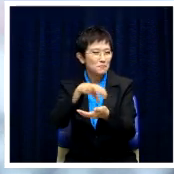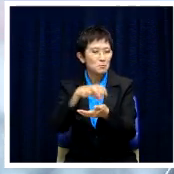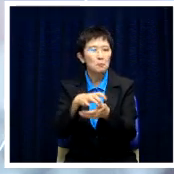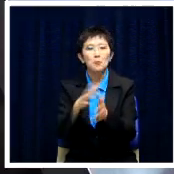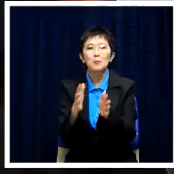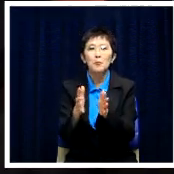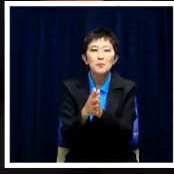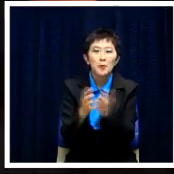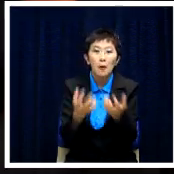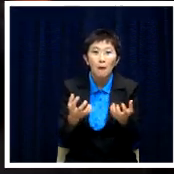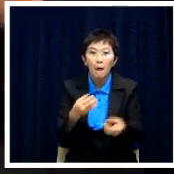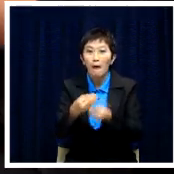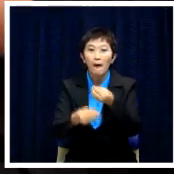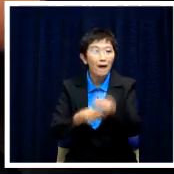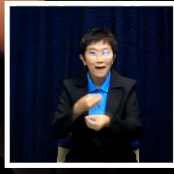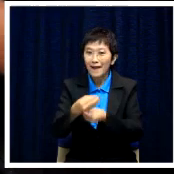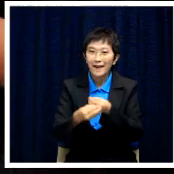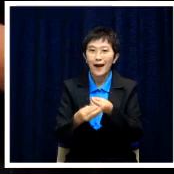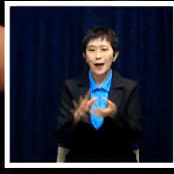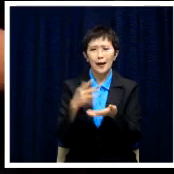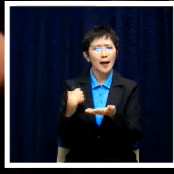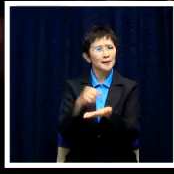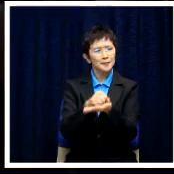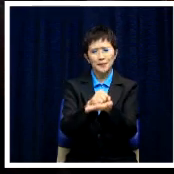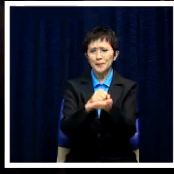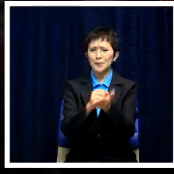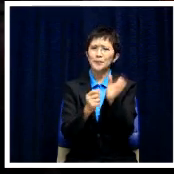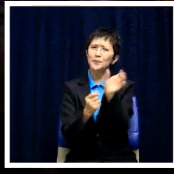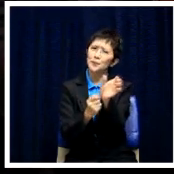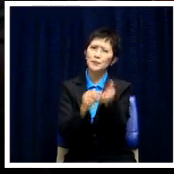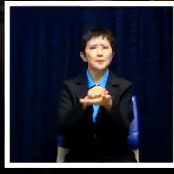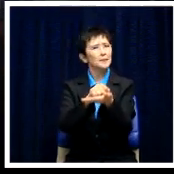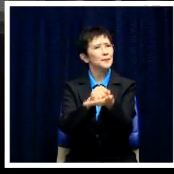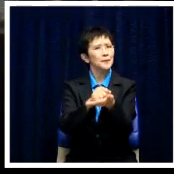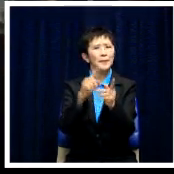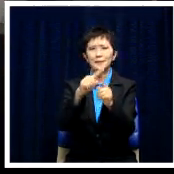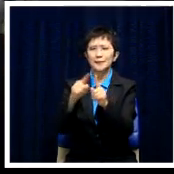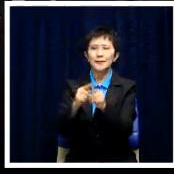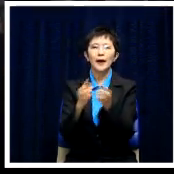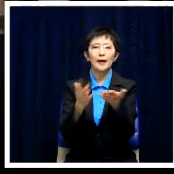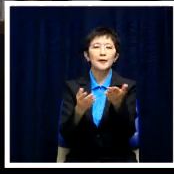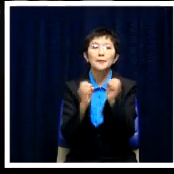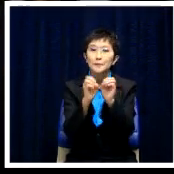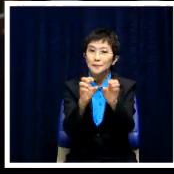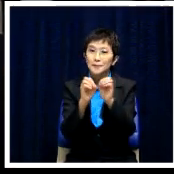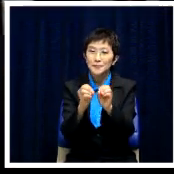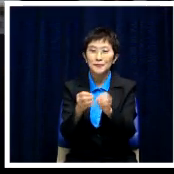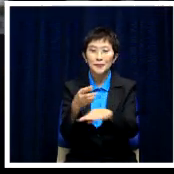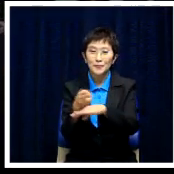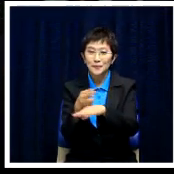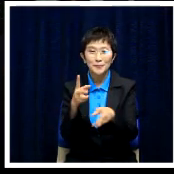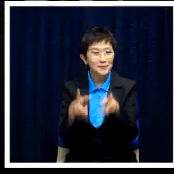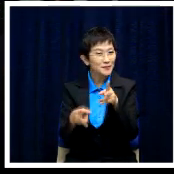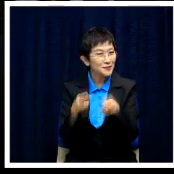าสัมพันธ์สินค้าหรือบริการผ่านโทรศัพท์มือถือตลอดจนการสอนตัดต่อคลิปวิดีโออีกด้วย